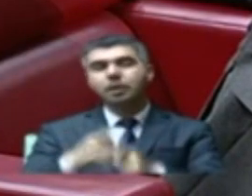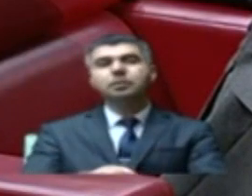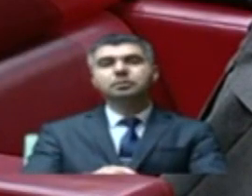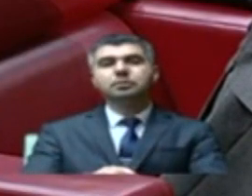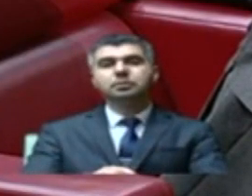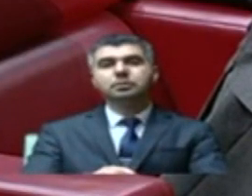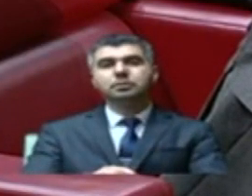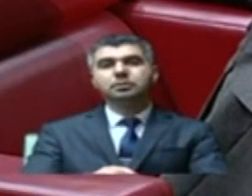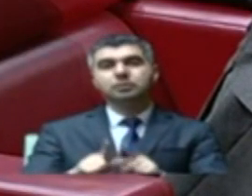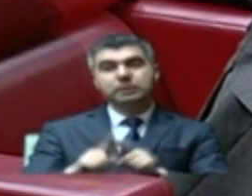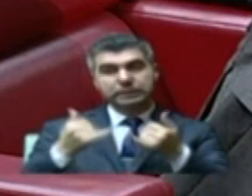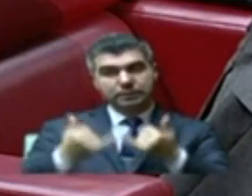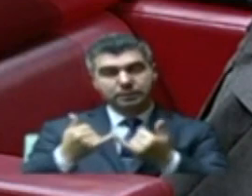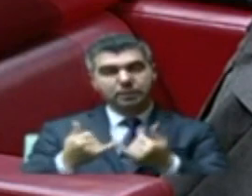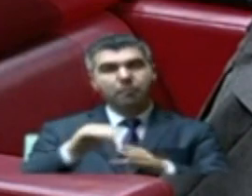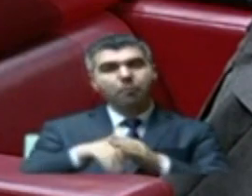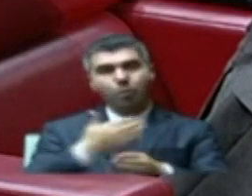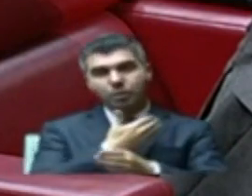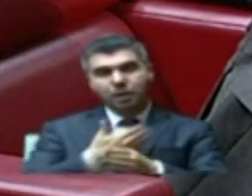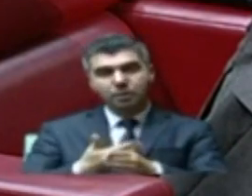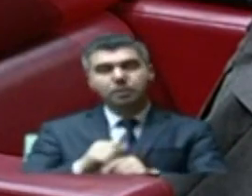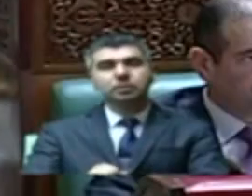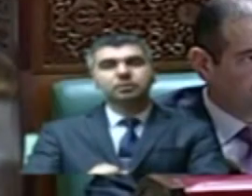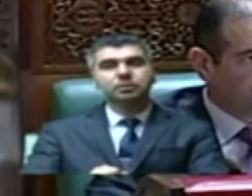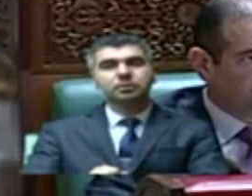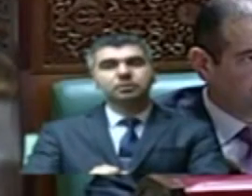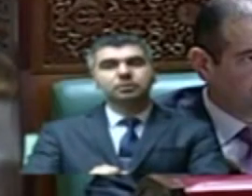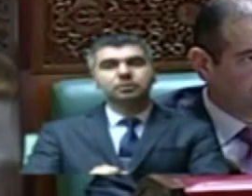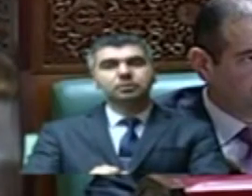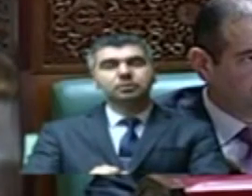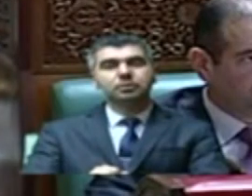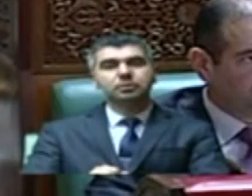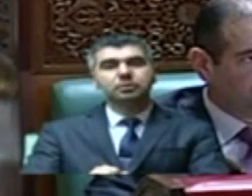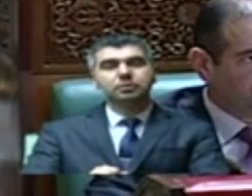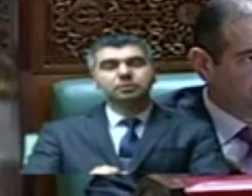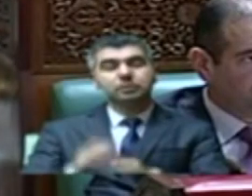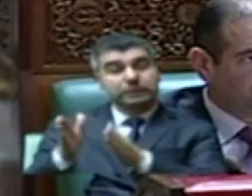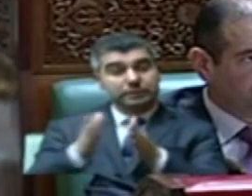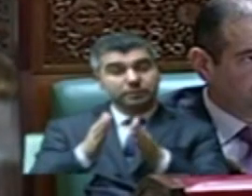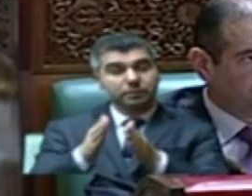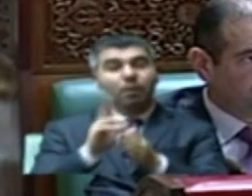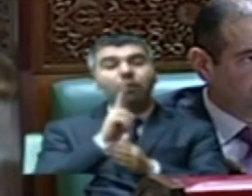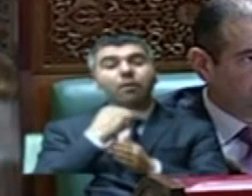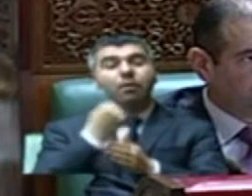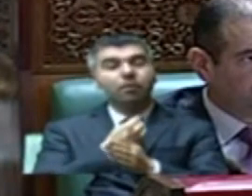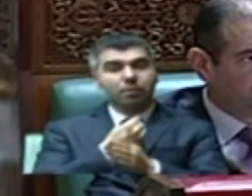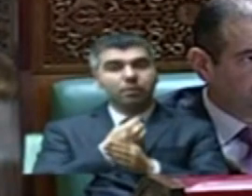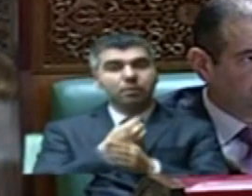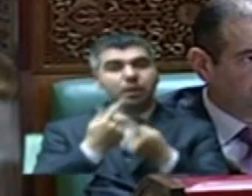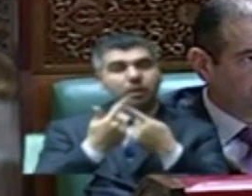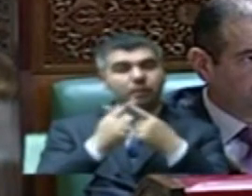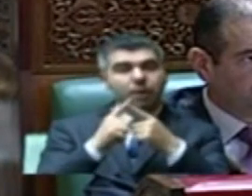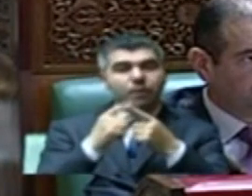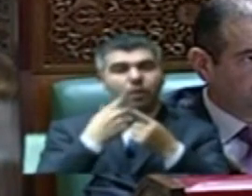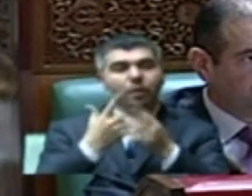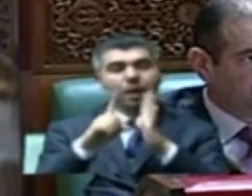في هذا المجلس رغم أنه استشاري، إلا أن الحكومة باش تمر واحد مجموعة